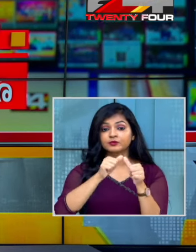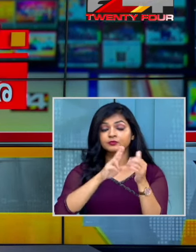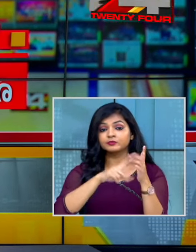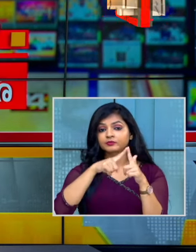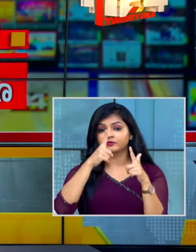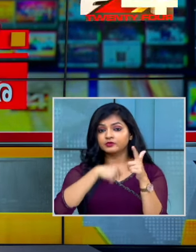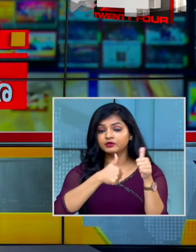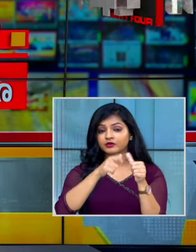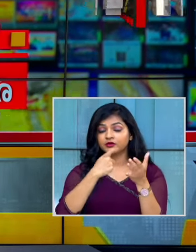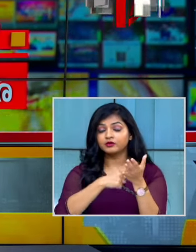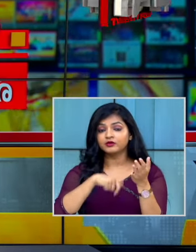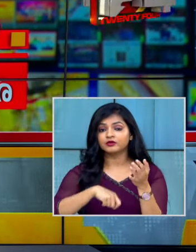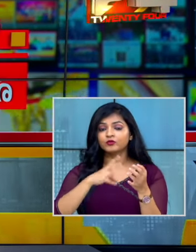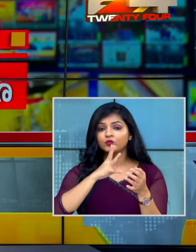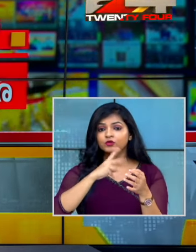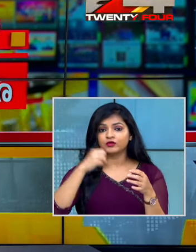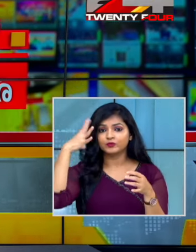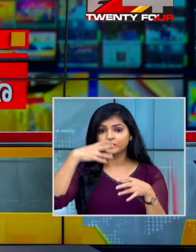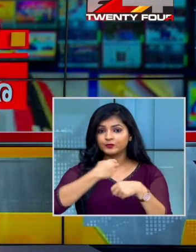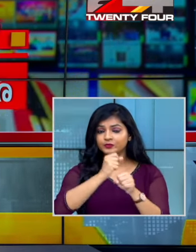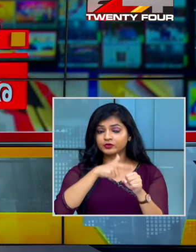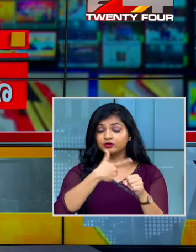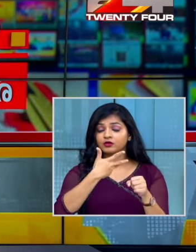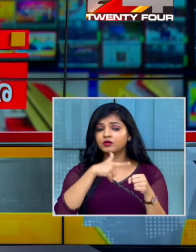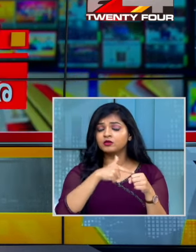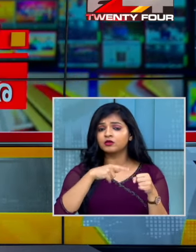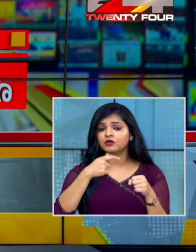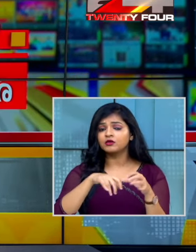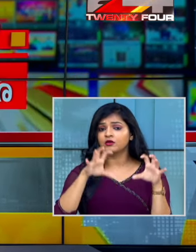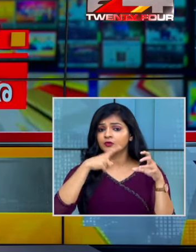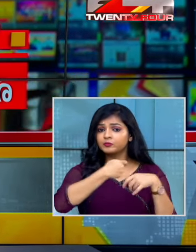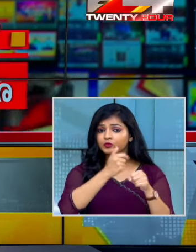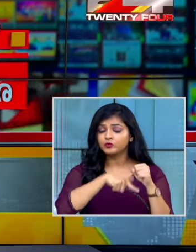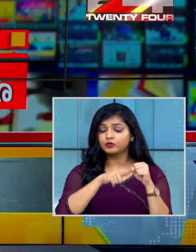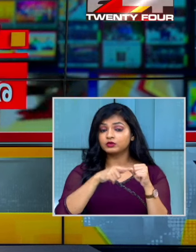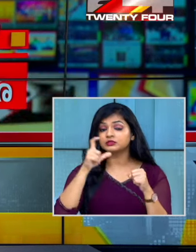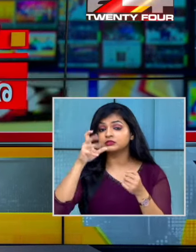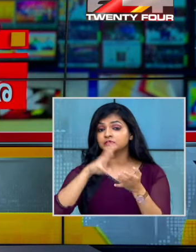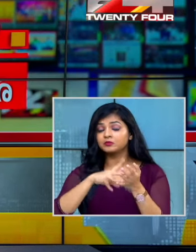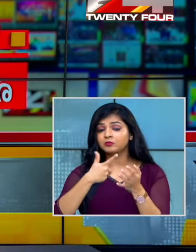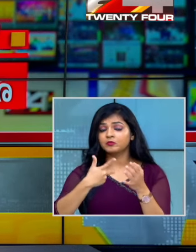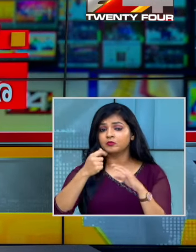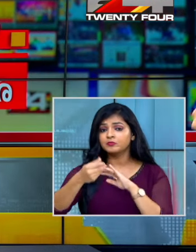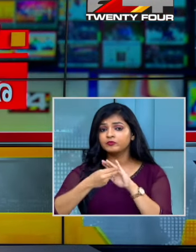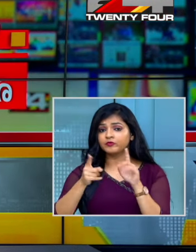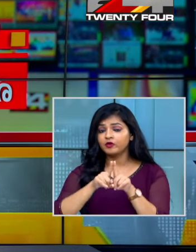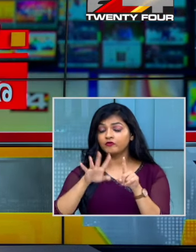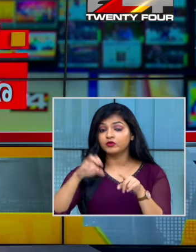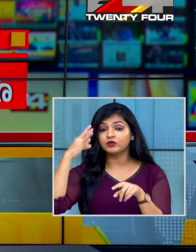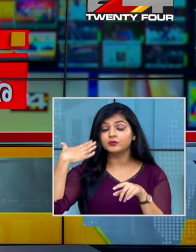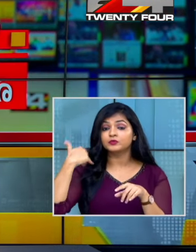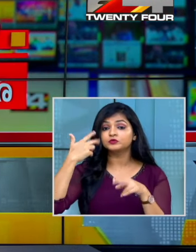പദ്ധതിയുമായി ബന്ധപ്പെട്ടുകൊണ്ട് വലിയ കരാർ ലംഘനമുണ്ട്, അതിൽ മുഖ്യമന്ത്രിക്കും വ്യവസായ മന്ത്രിക്കും പങ്കുണ്ട്, വൈദ്യുത മന്ത്രിയെ നോക്കുകുത്തിയാക്കുന്നു,